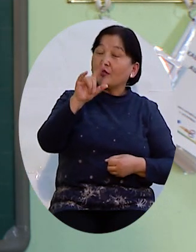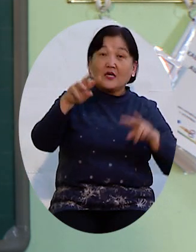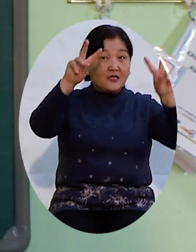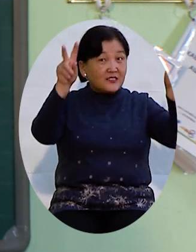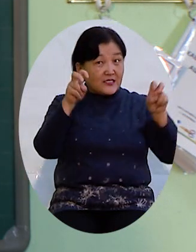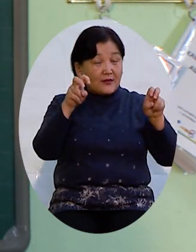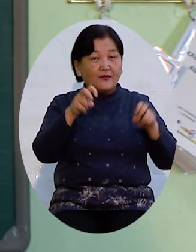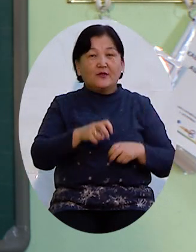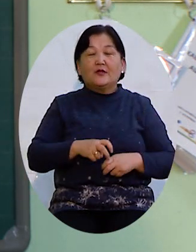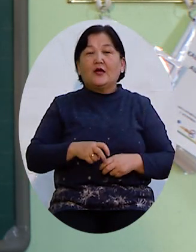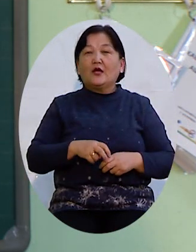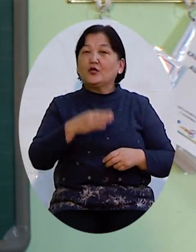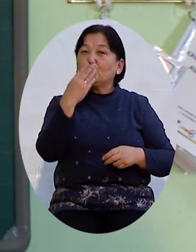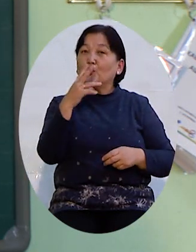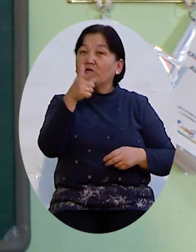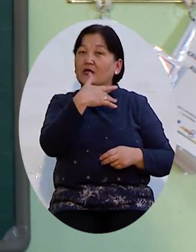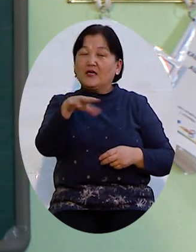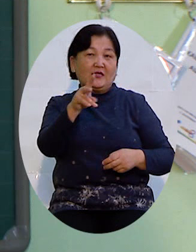сэдвтэй